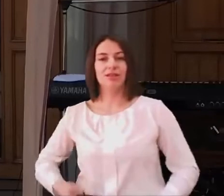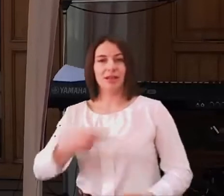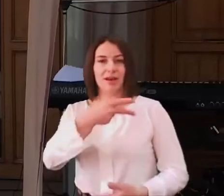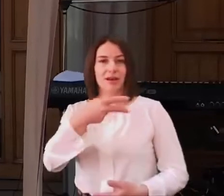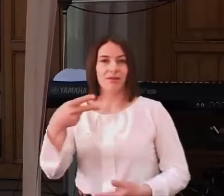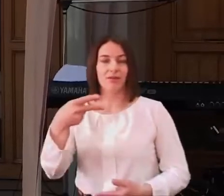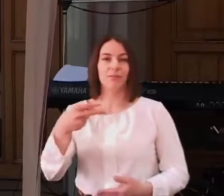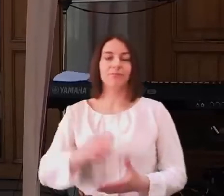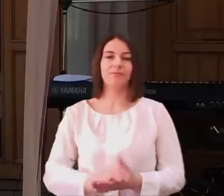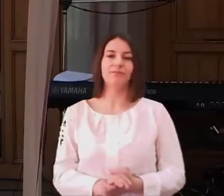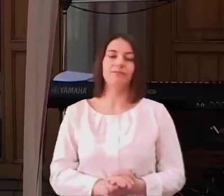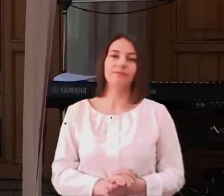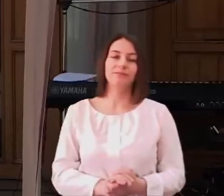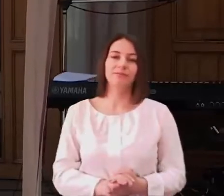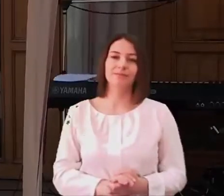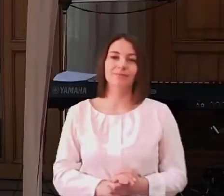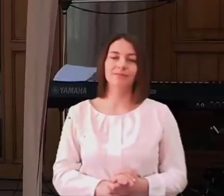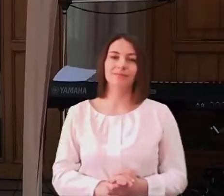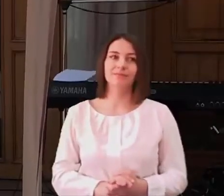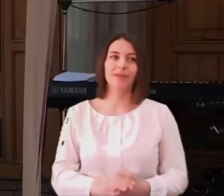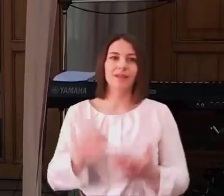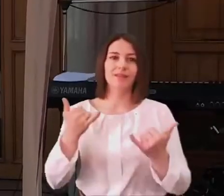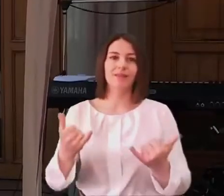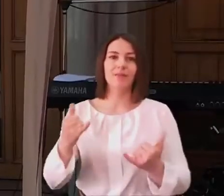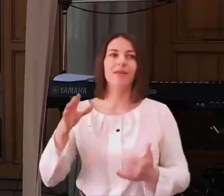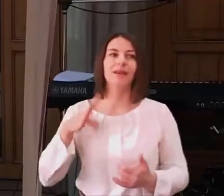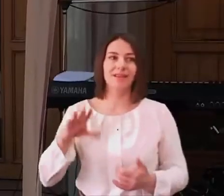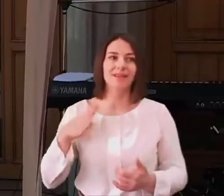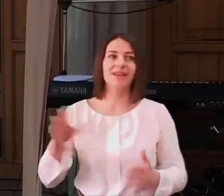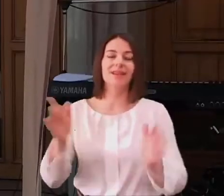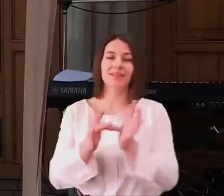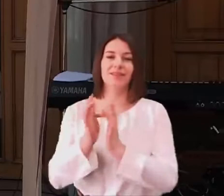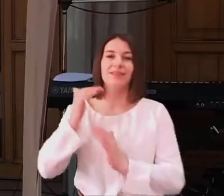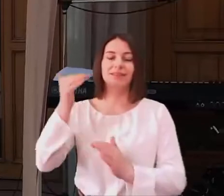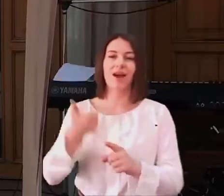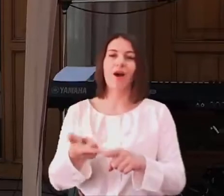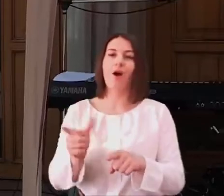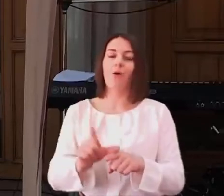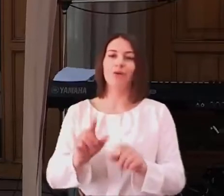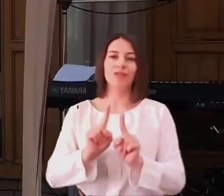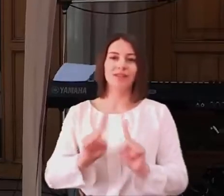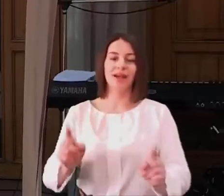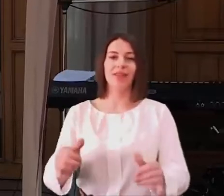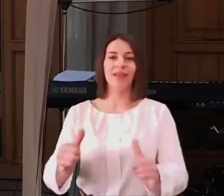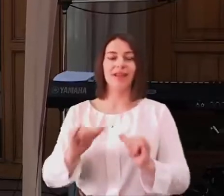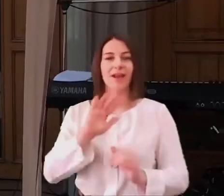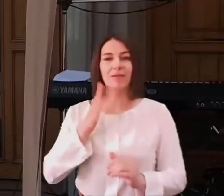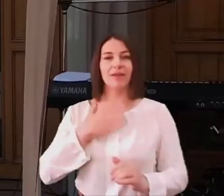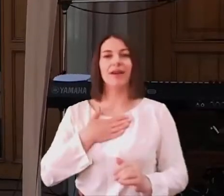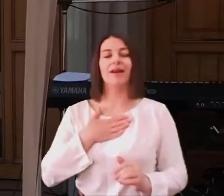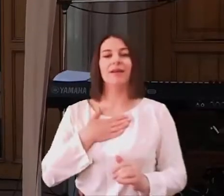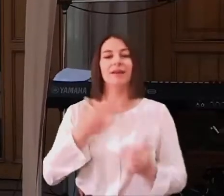Иисуса Христа, они очень странные для меня. Потому что сегодня люди путают ожидание